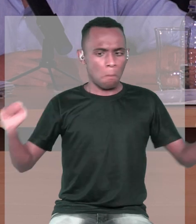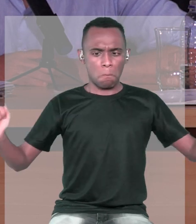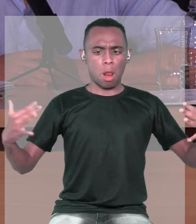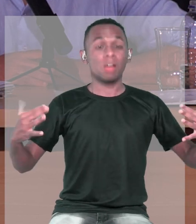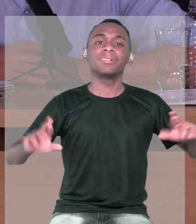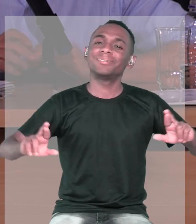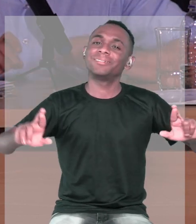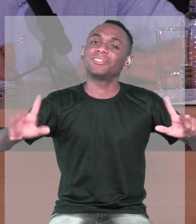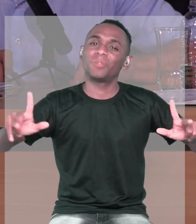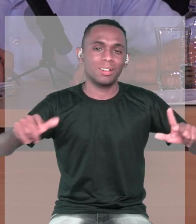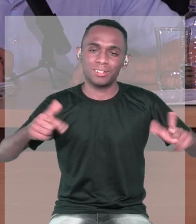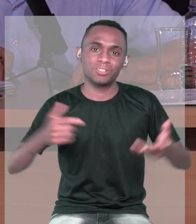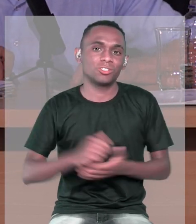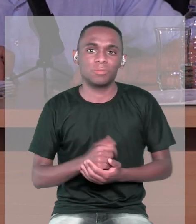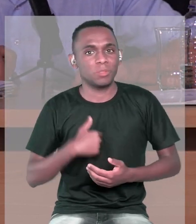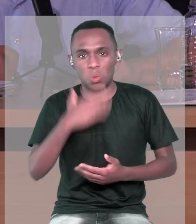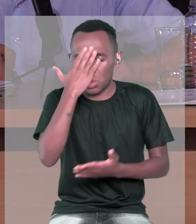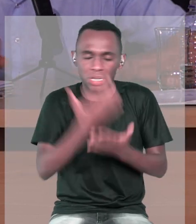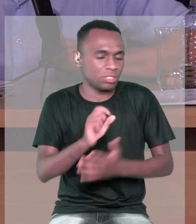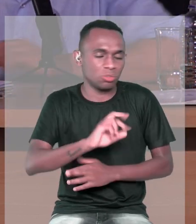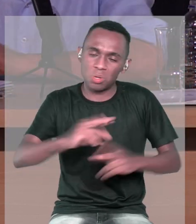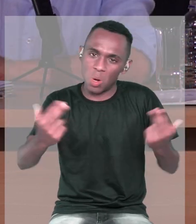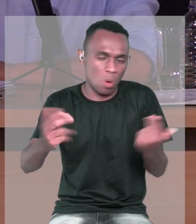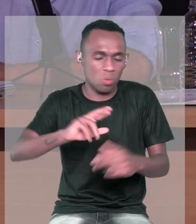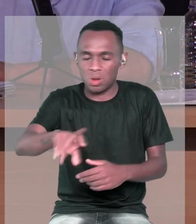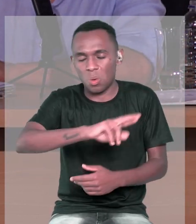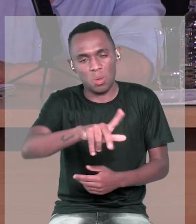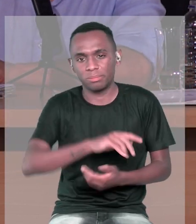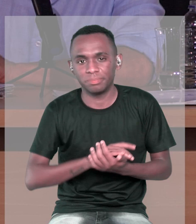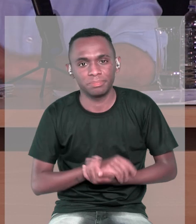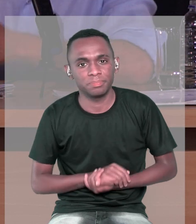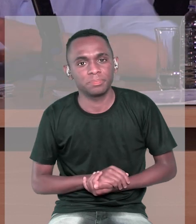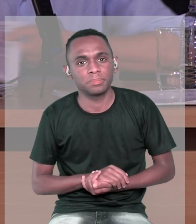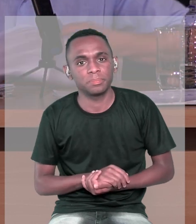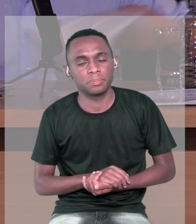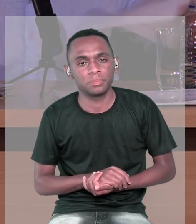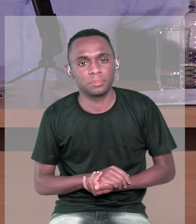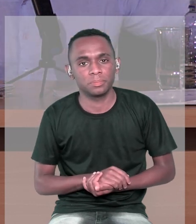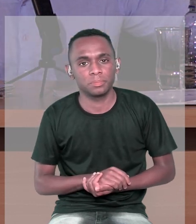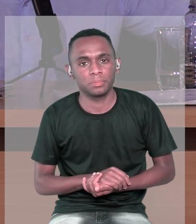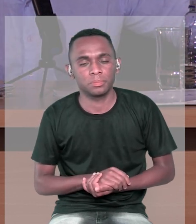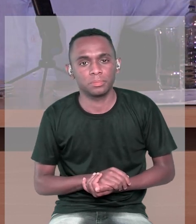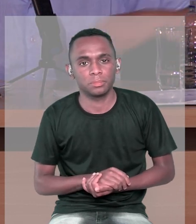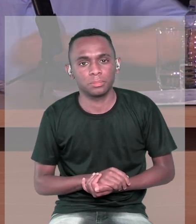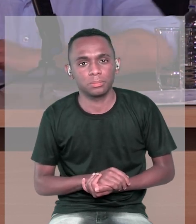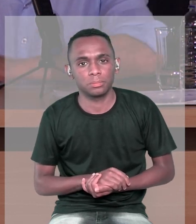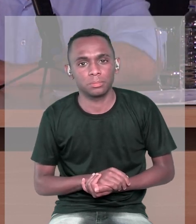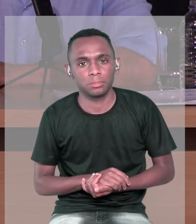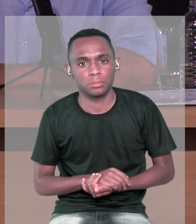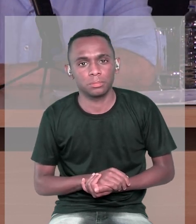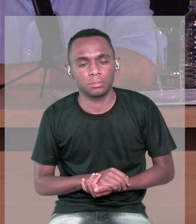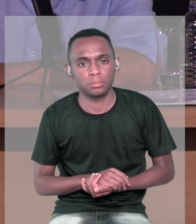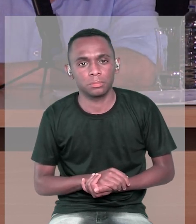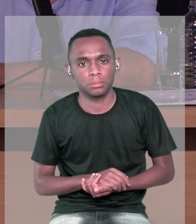dirigindo. Eu não consigo achar que isso seja a mesma. Ensuite, je vois en